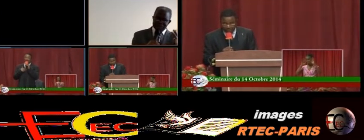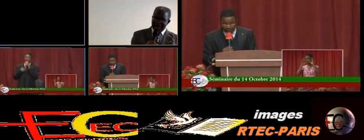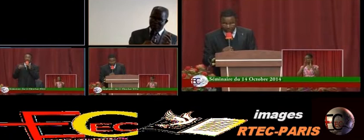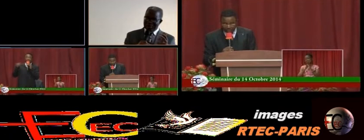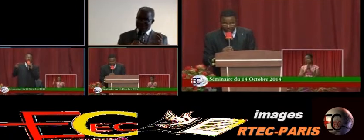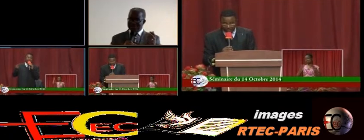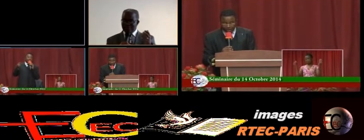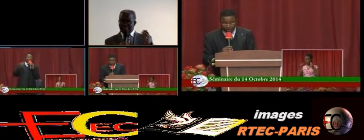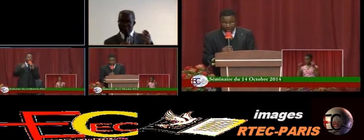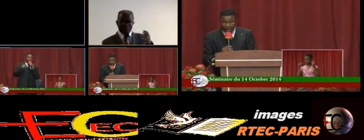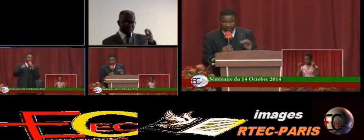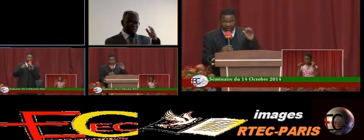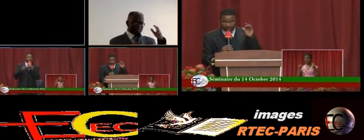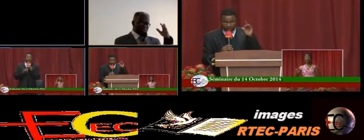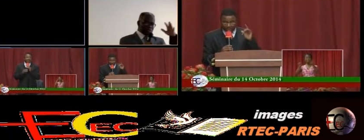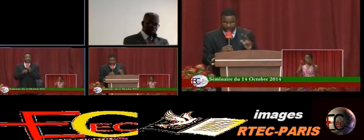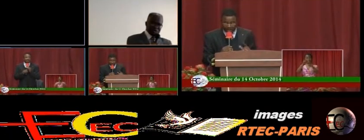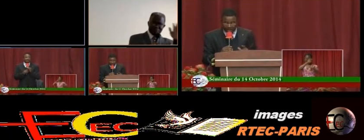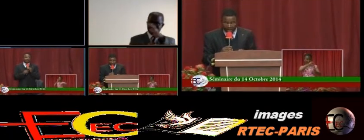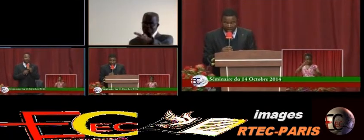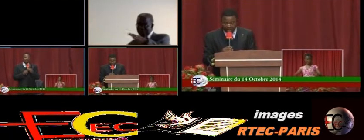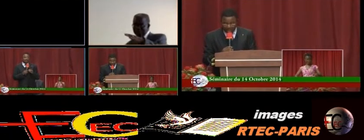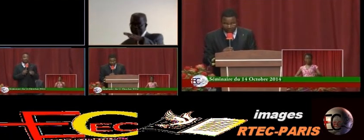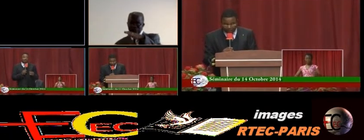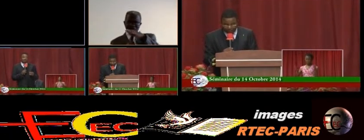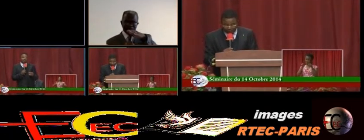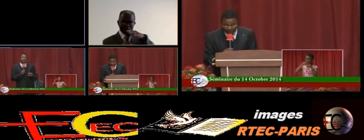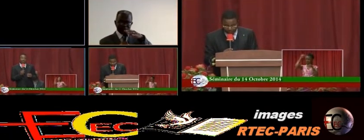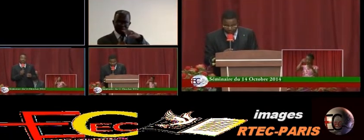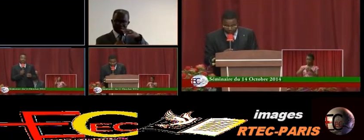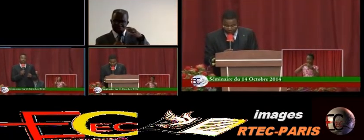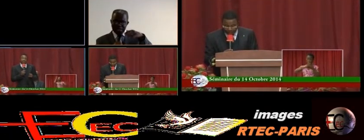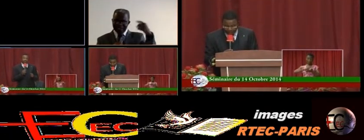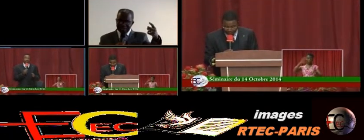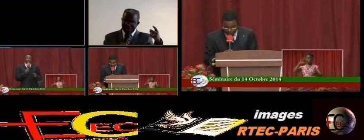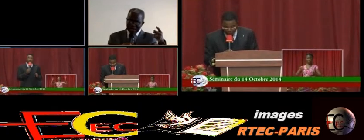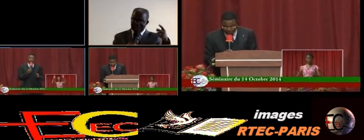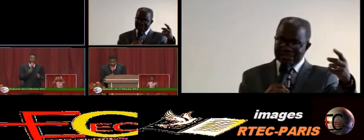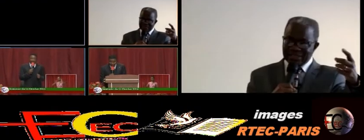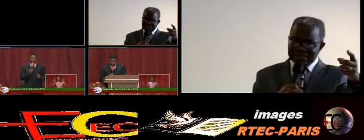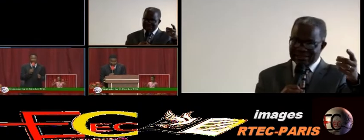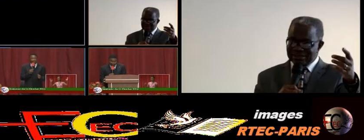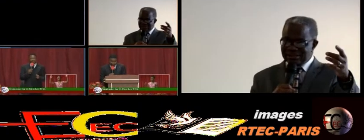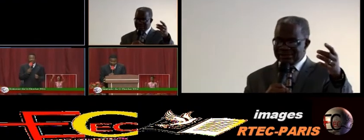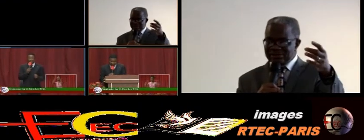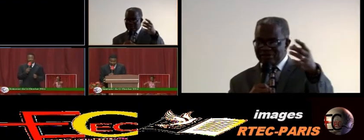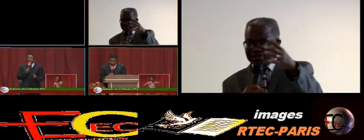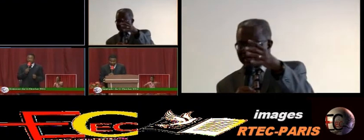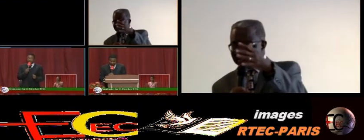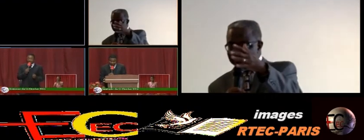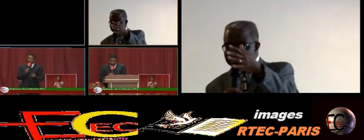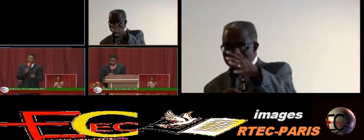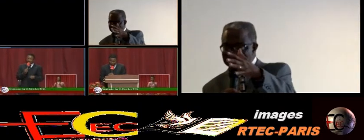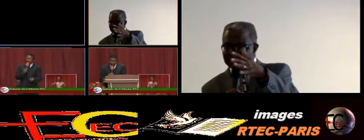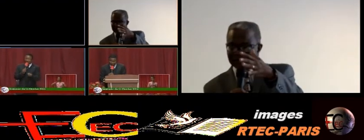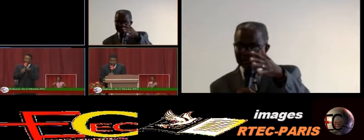Cependant, je vous dis que Salomon, même dans toute sa gloire, n'a pas été vêtu comme l'un d'eux. À des églises, il y en